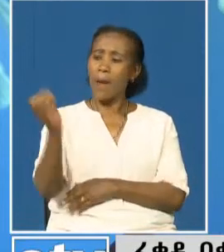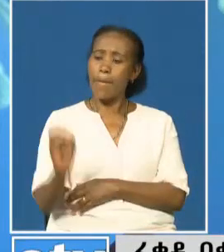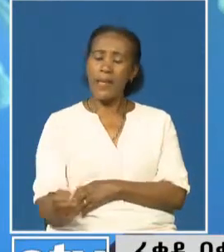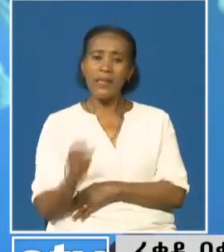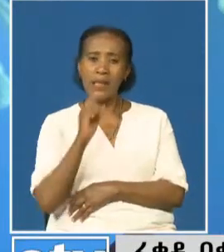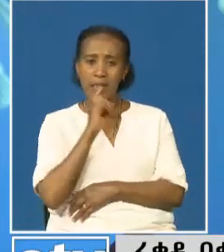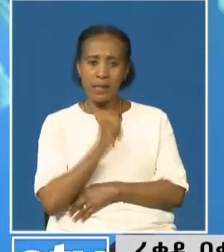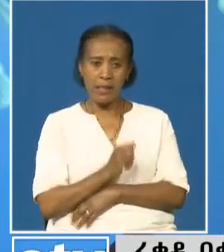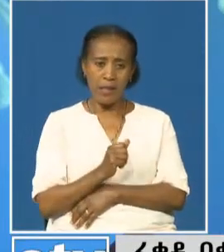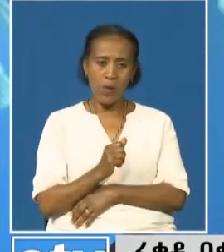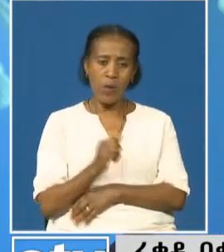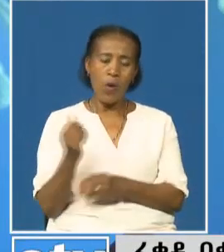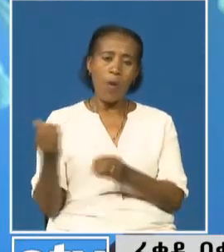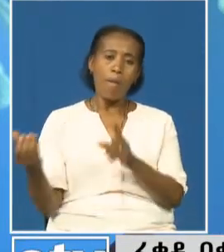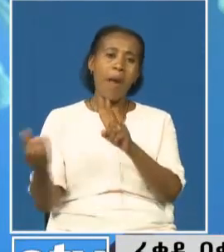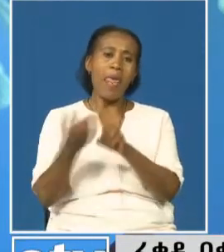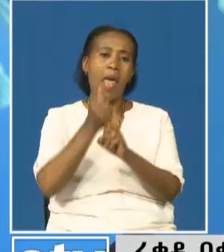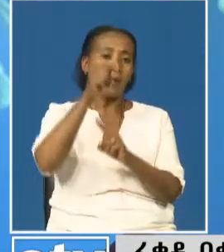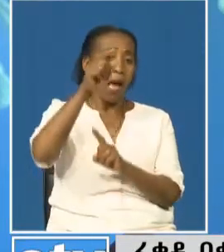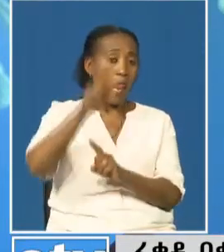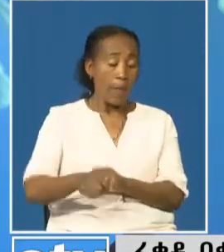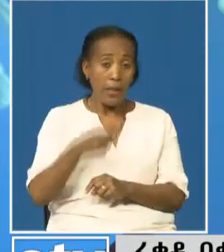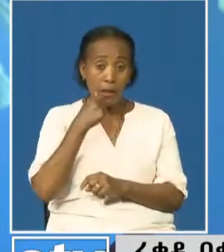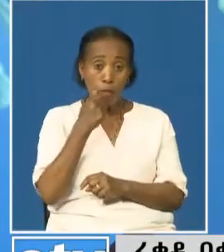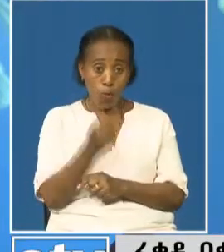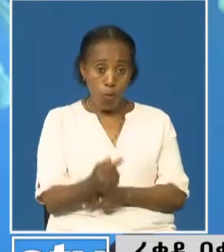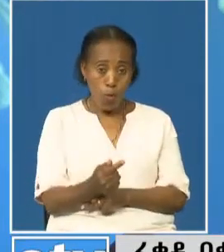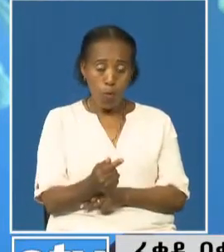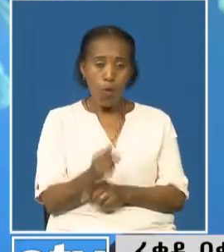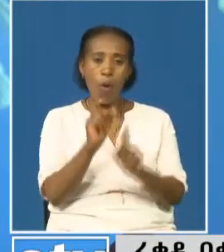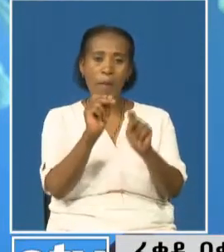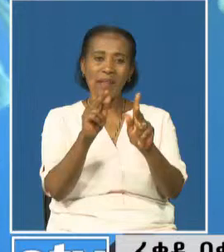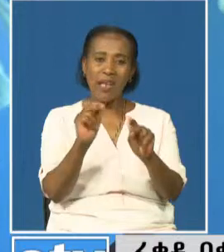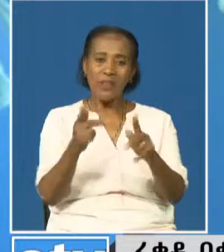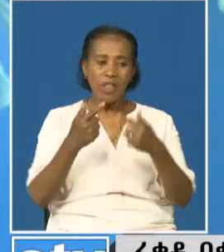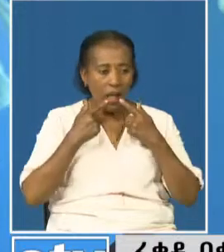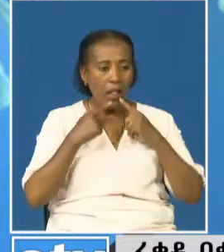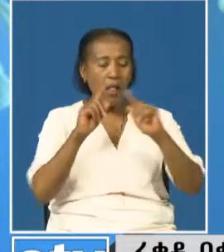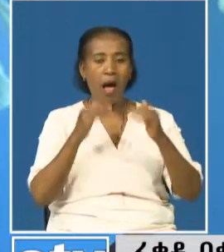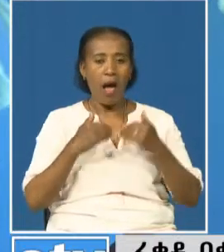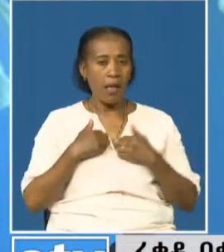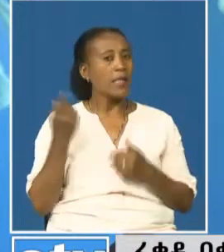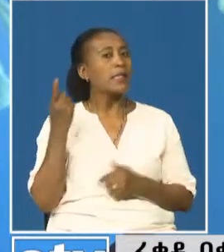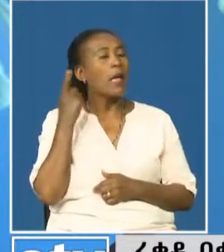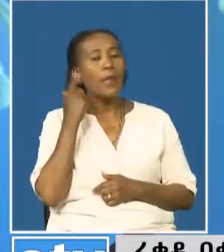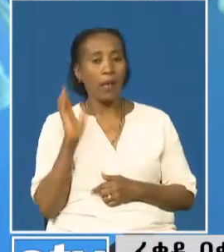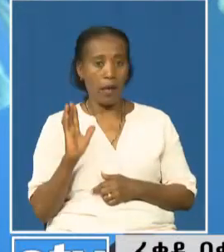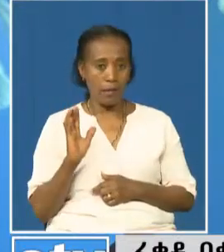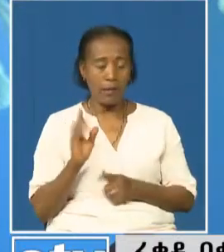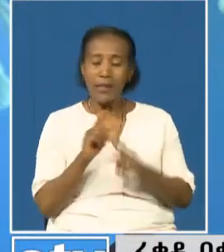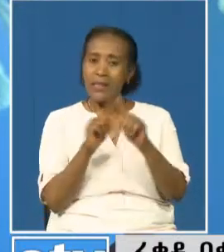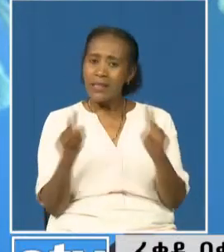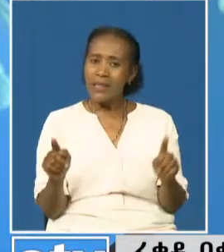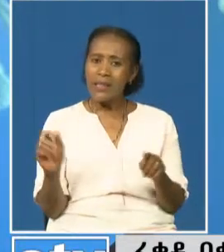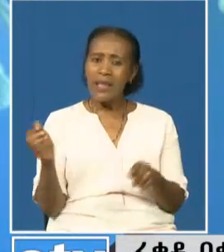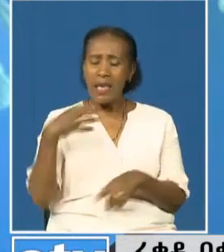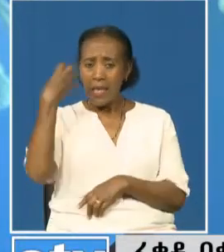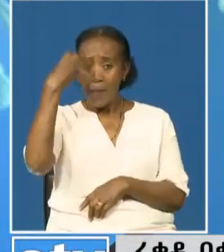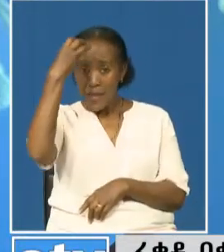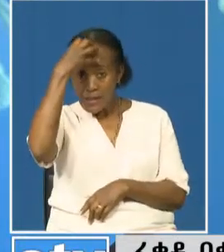ነው መጫን ያለበት ተብሎ በቴሌቪዥን የተነገረውን ነገር ሰምተናል። ግን